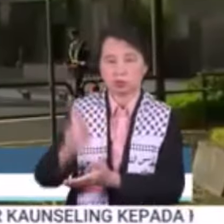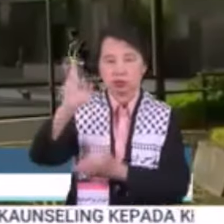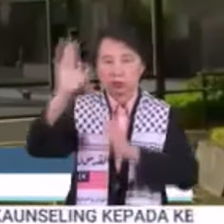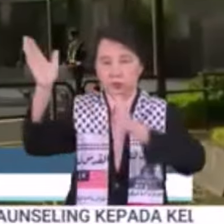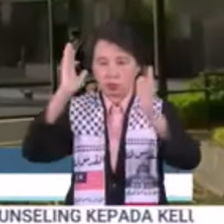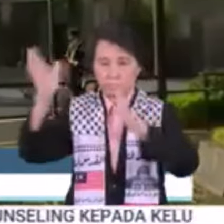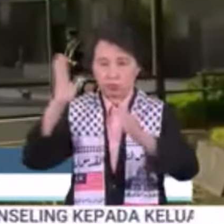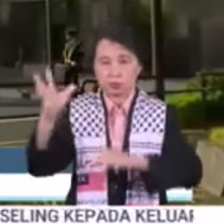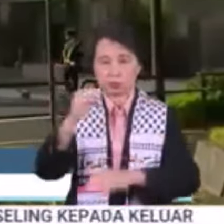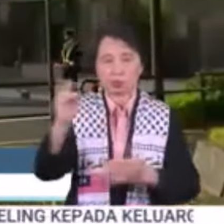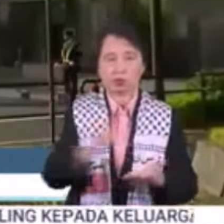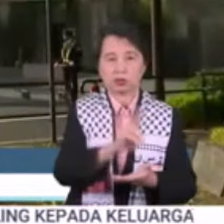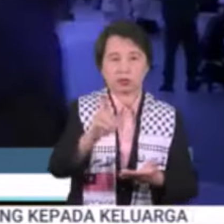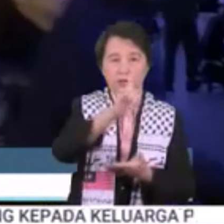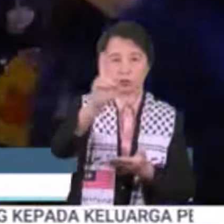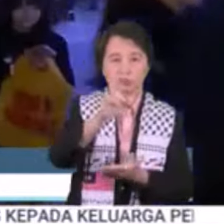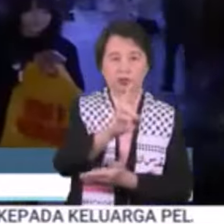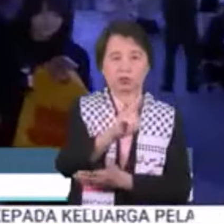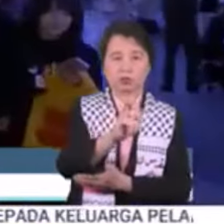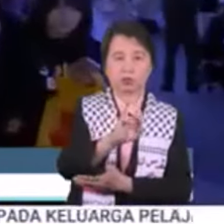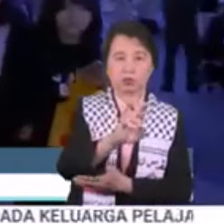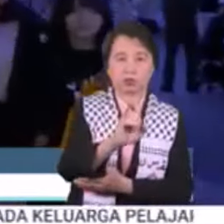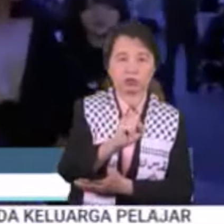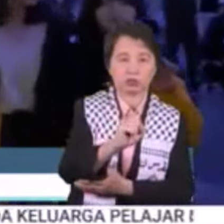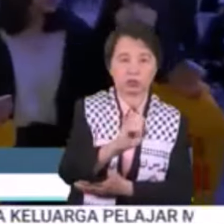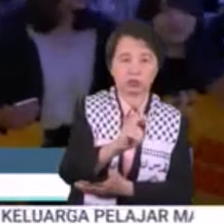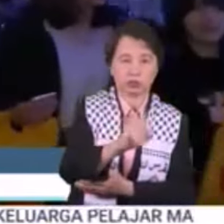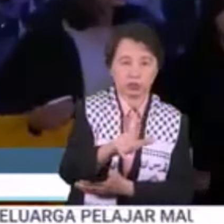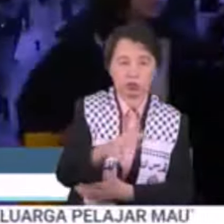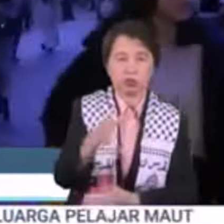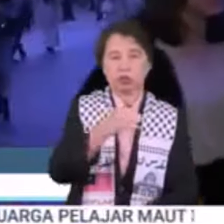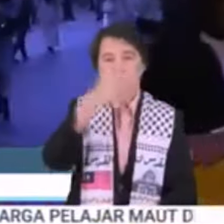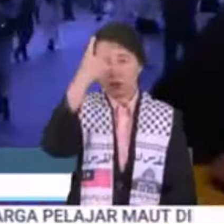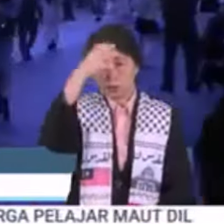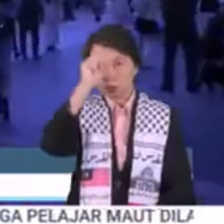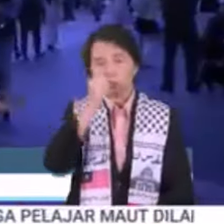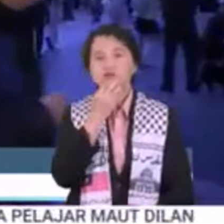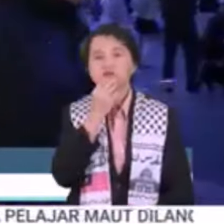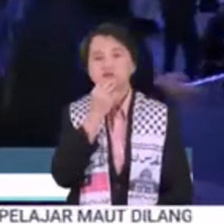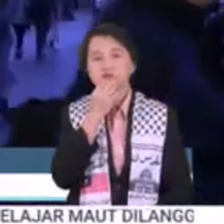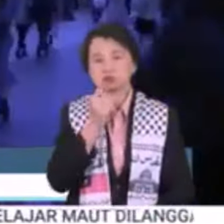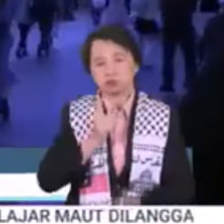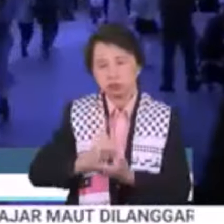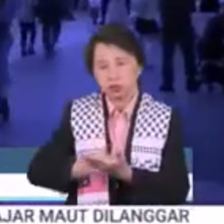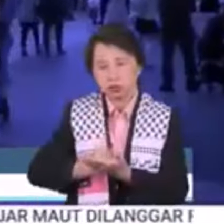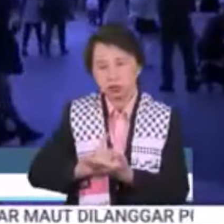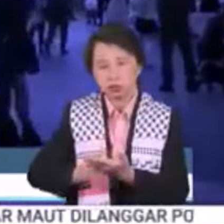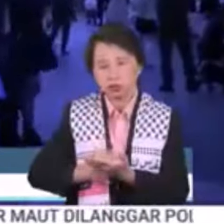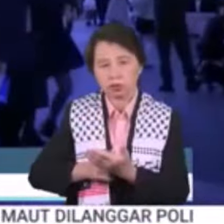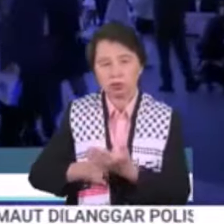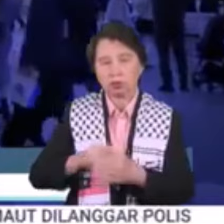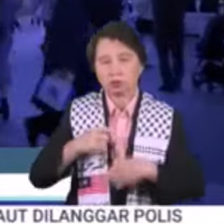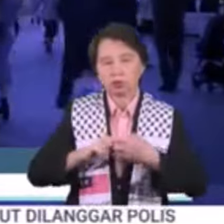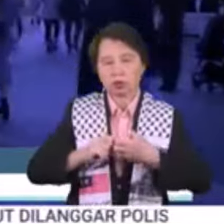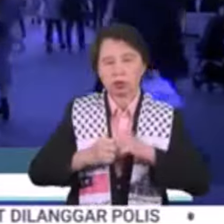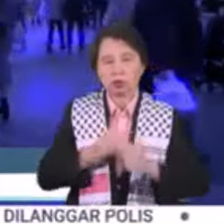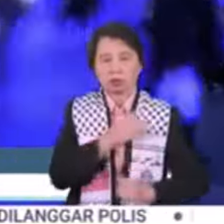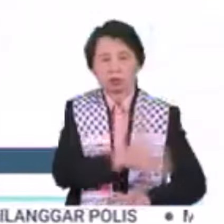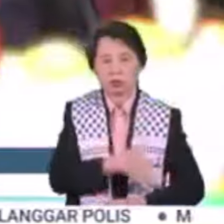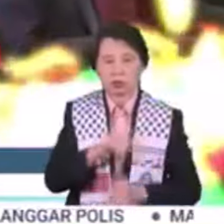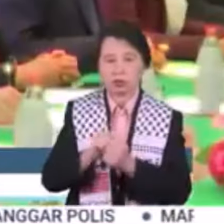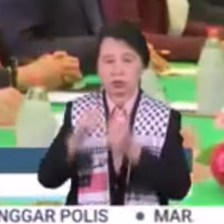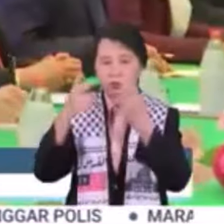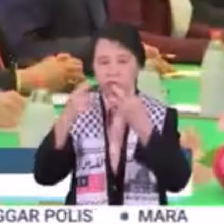Malaysia dan Universiti Waseda. Tidak dilupakan Datuk Seri Anwar turut menyentuh mengenai perkembangan konflik di Palestin dengan